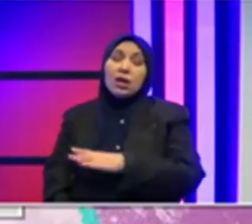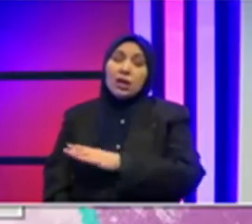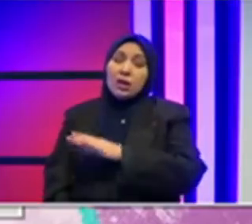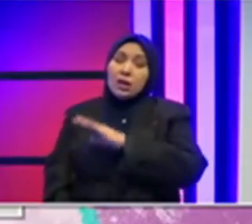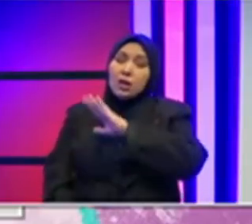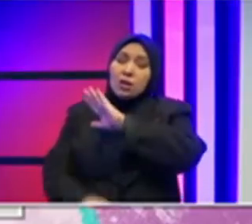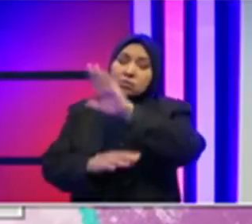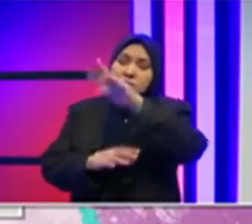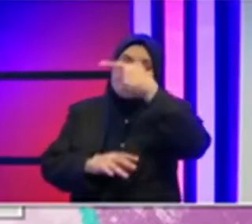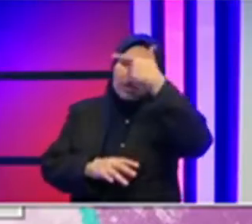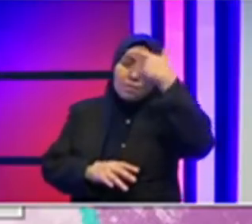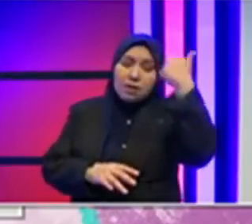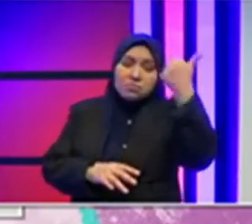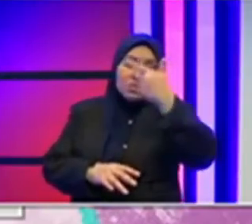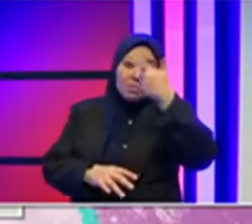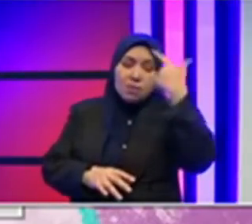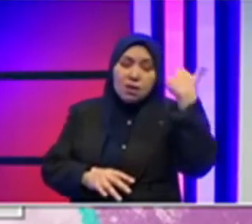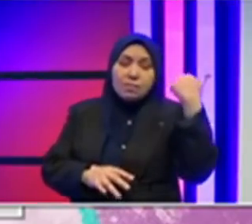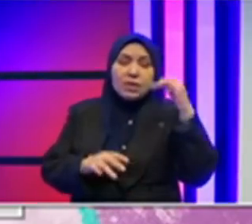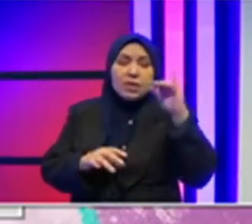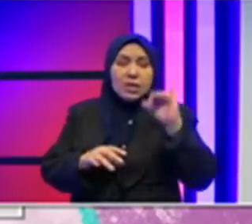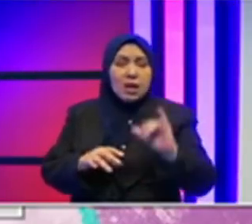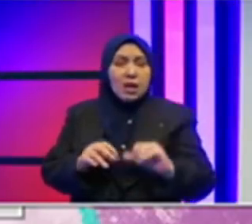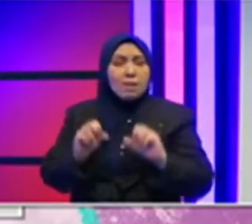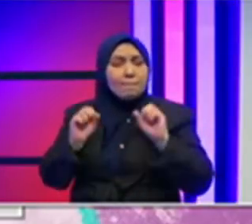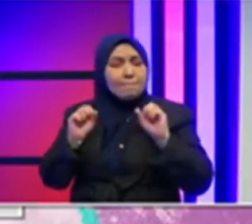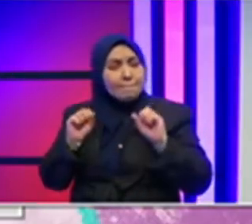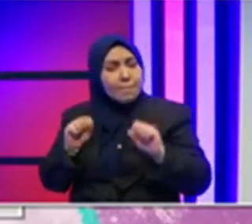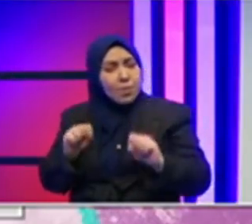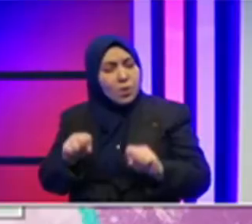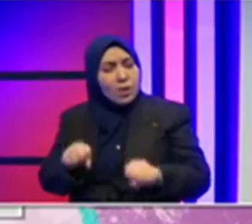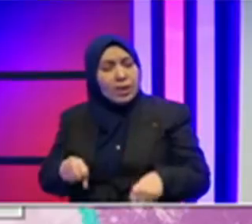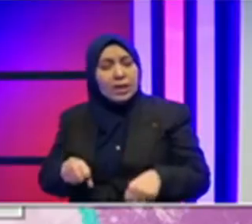يذهبن كيده ما